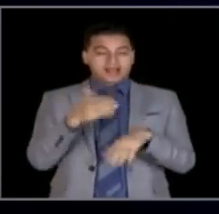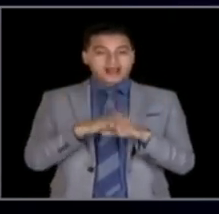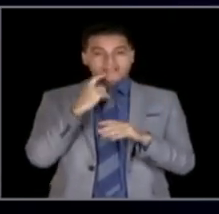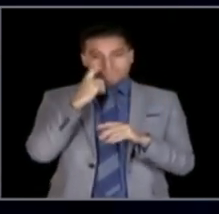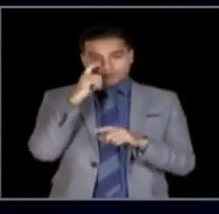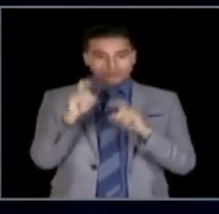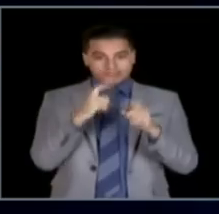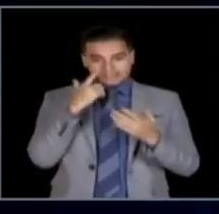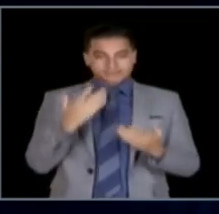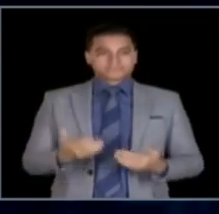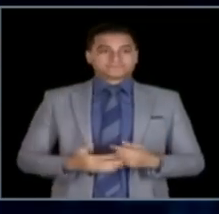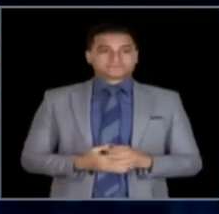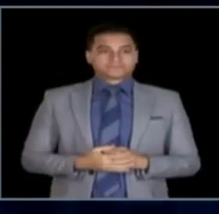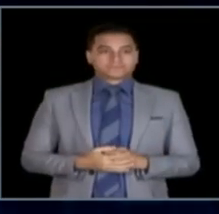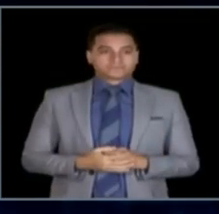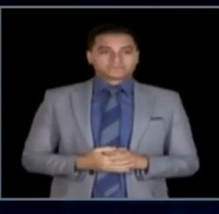فقرة الفنون.